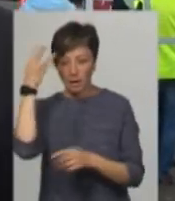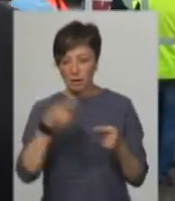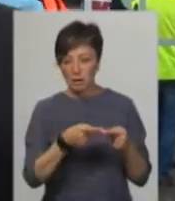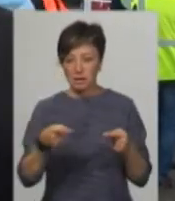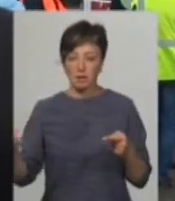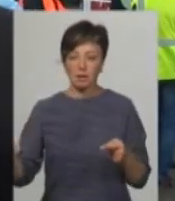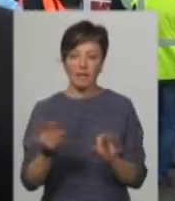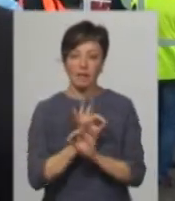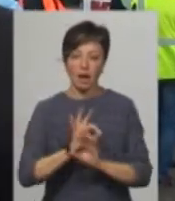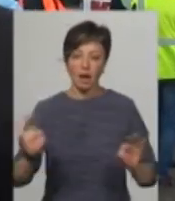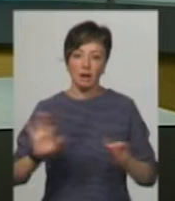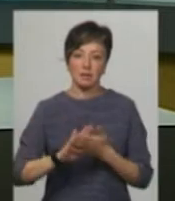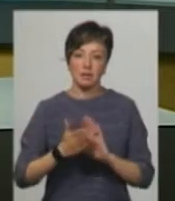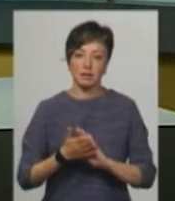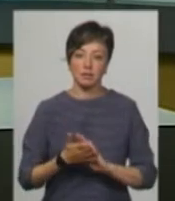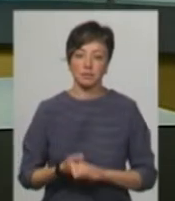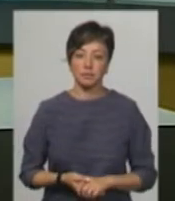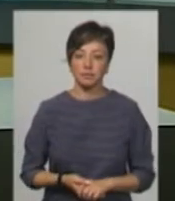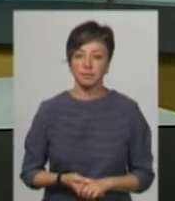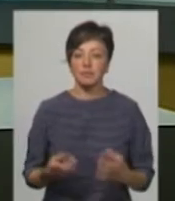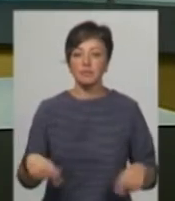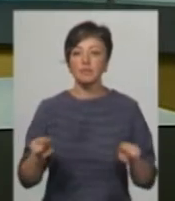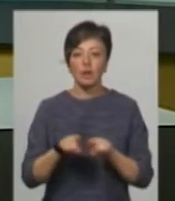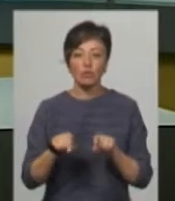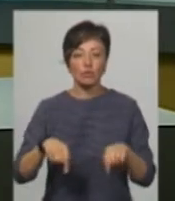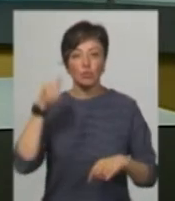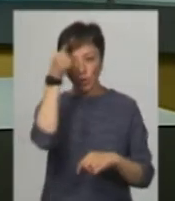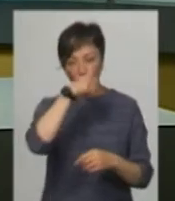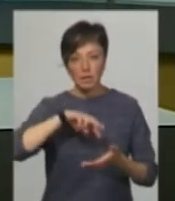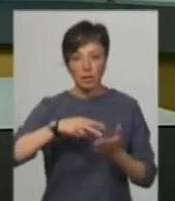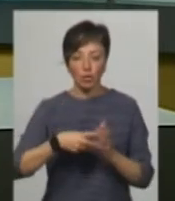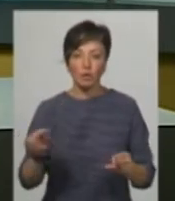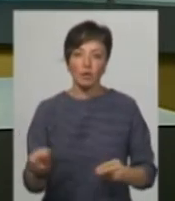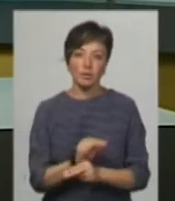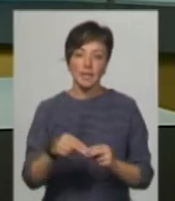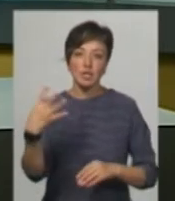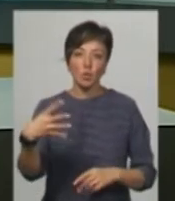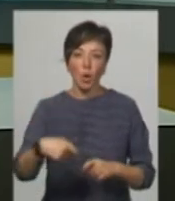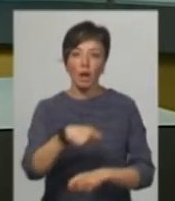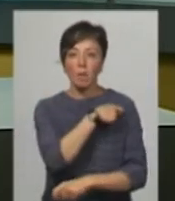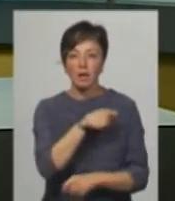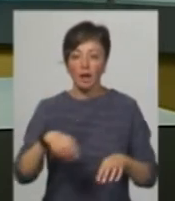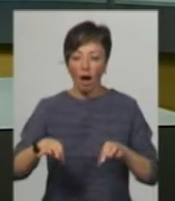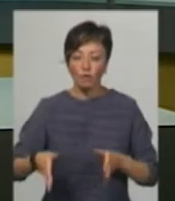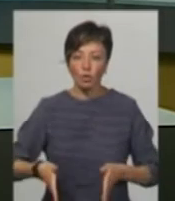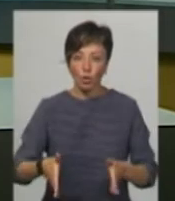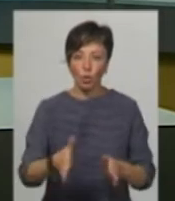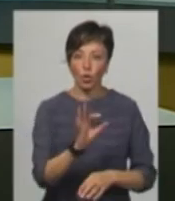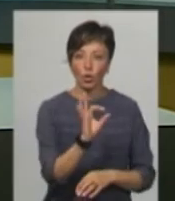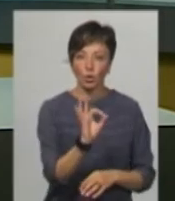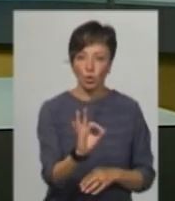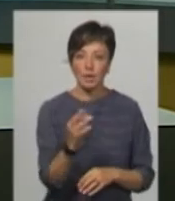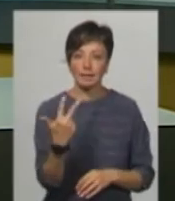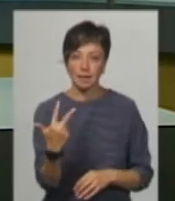привезти її в ідеальний стан. Також цього року заплановано відремонтувати 40 кілометрів автодороги